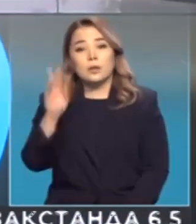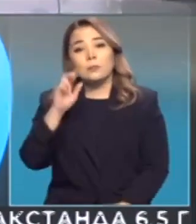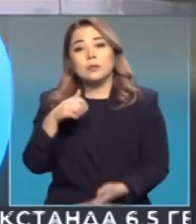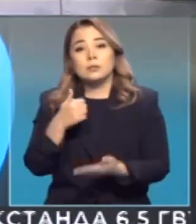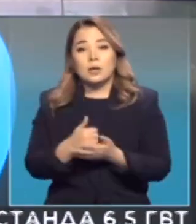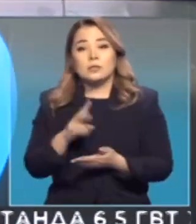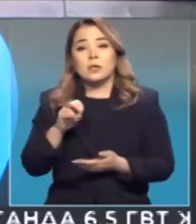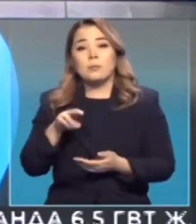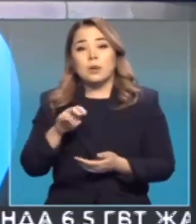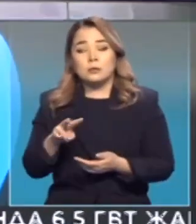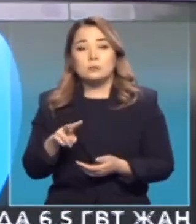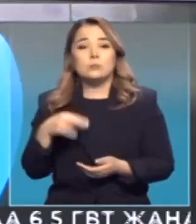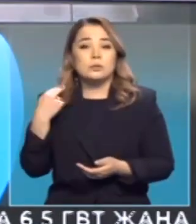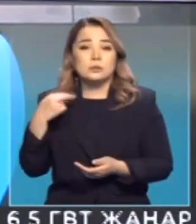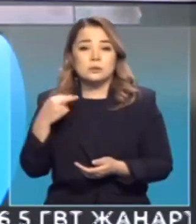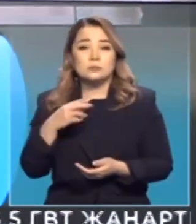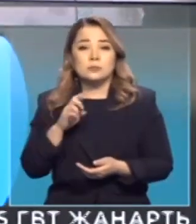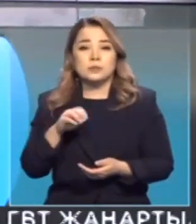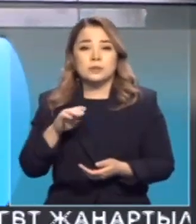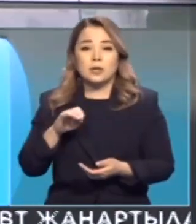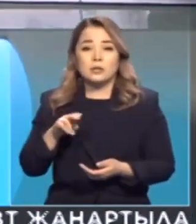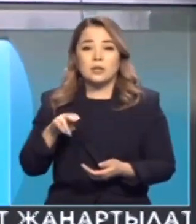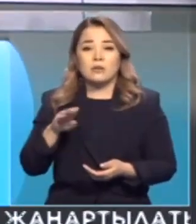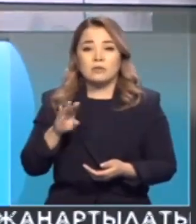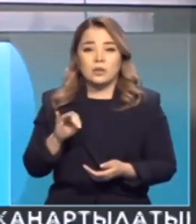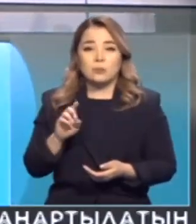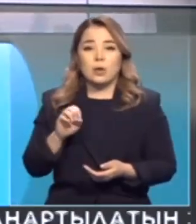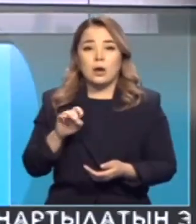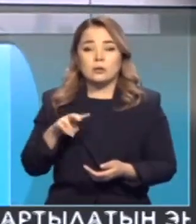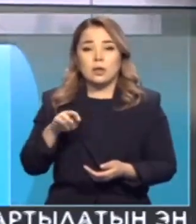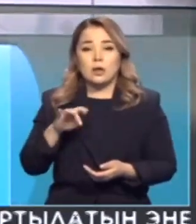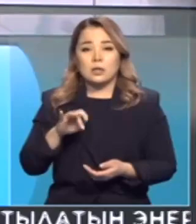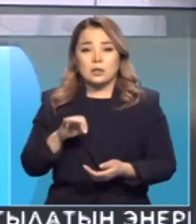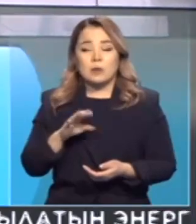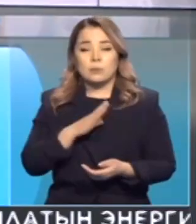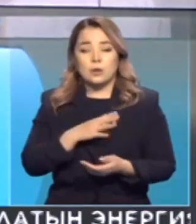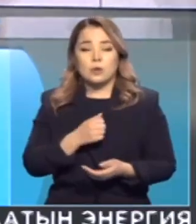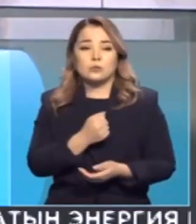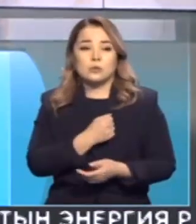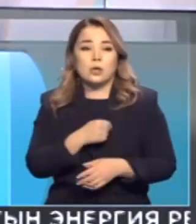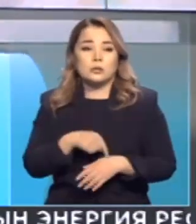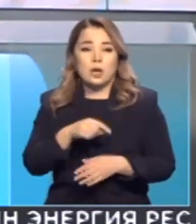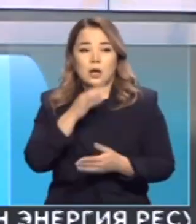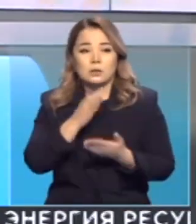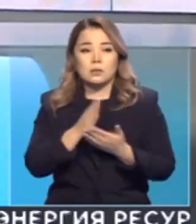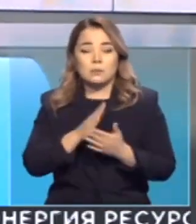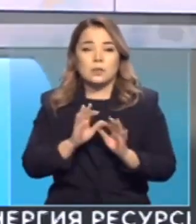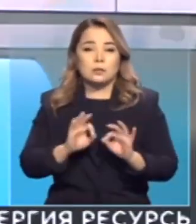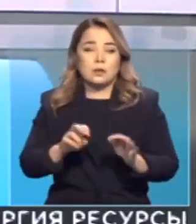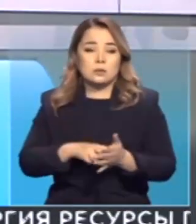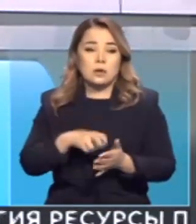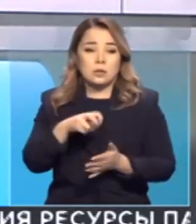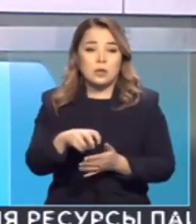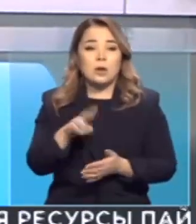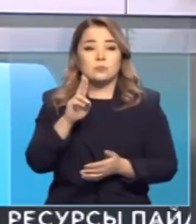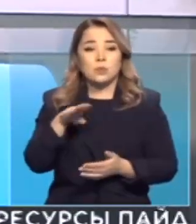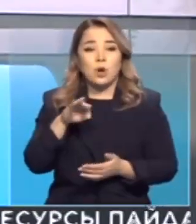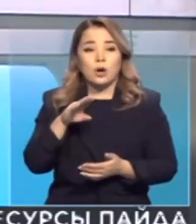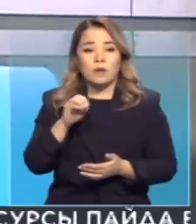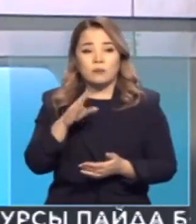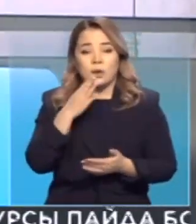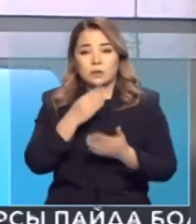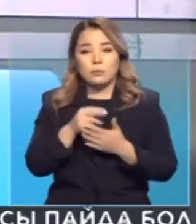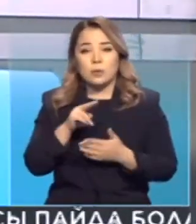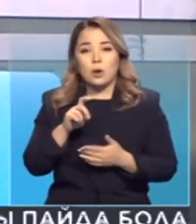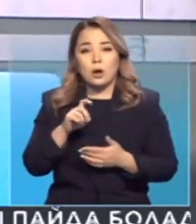Мемлекет басшысы Непал президенті Бітхия Деви Бхандариге көңіл айту жеделхатын жолдады. Қасым Жомарт Тоқаев